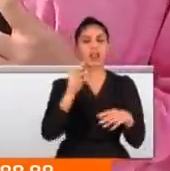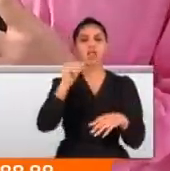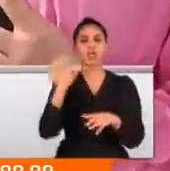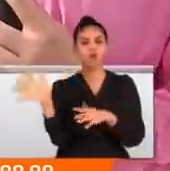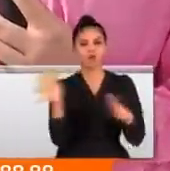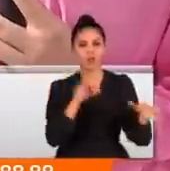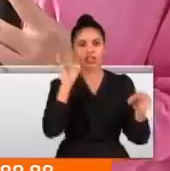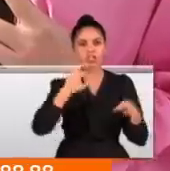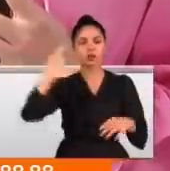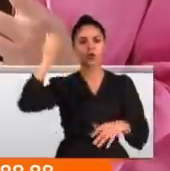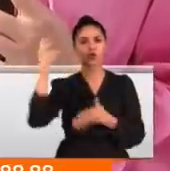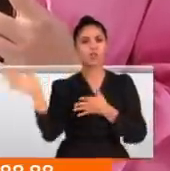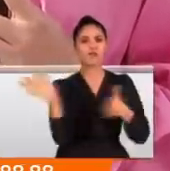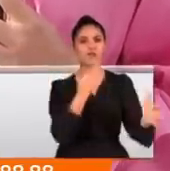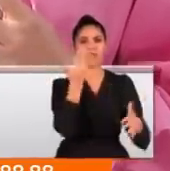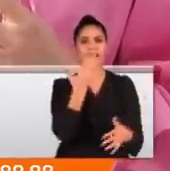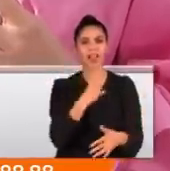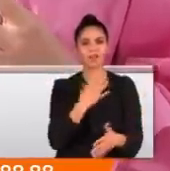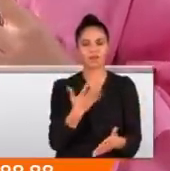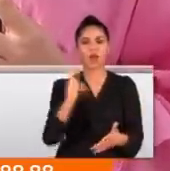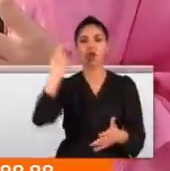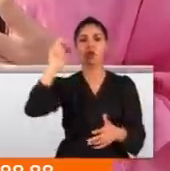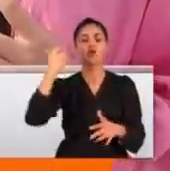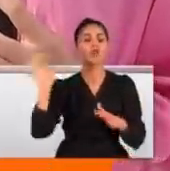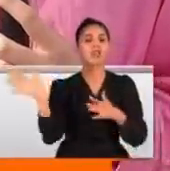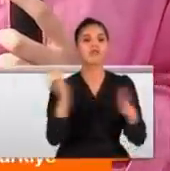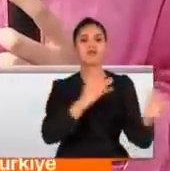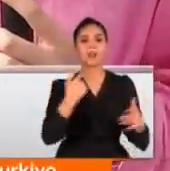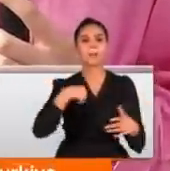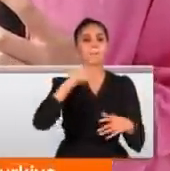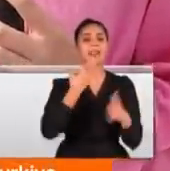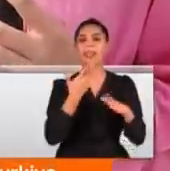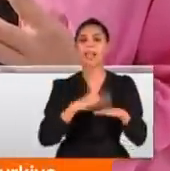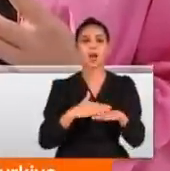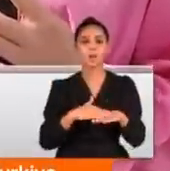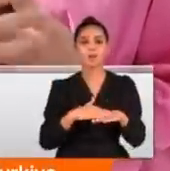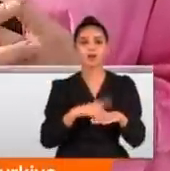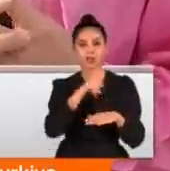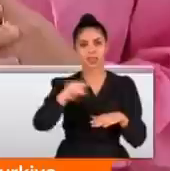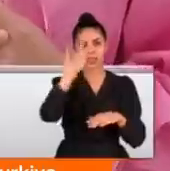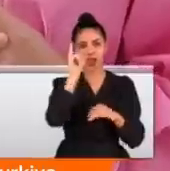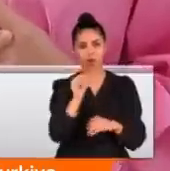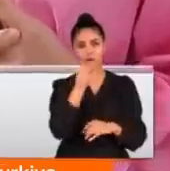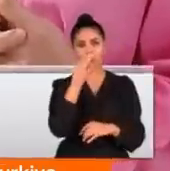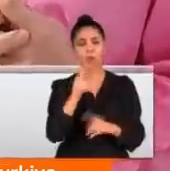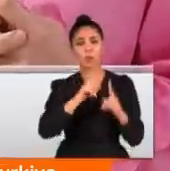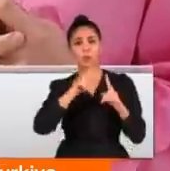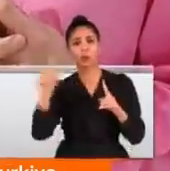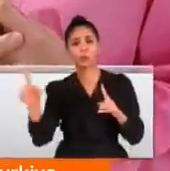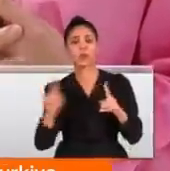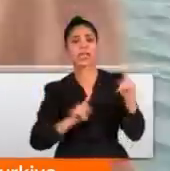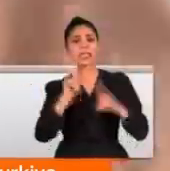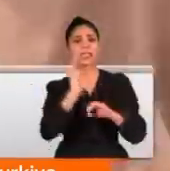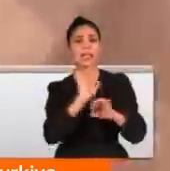ise güneş fırtınası kapıda. Peki ama güneş fırtınası bize ne mi yapacak? Size kötü bir haber. Uzun süre